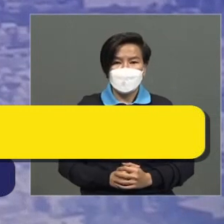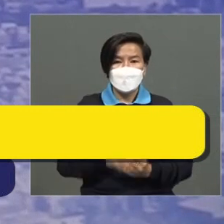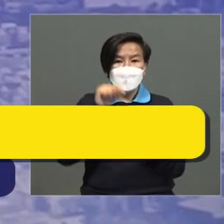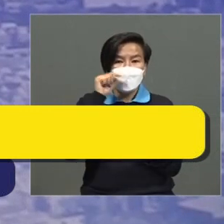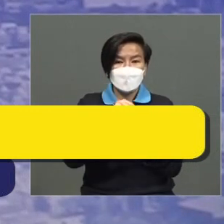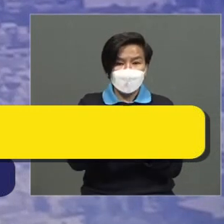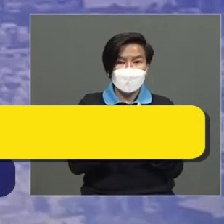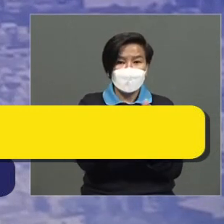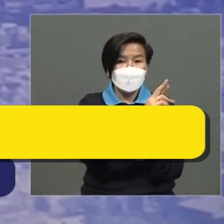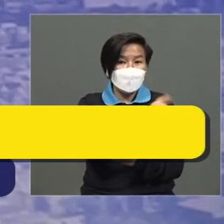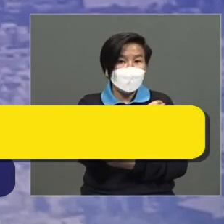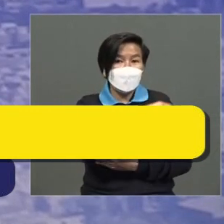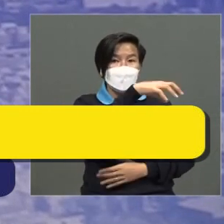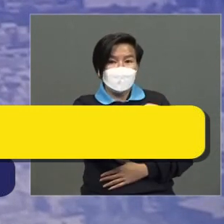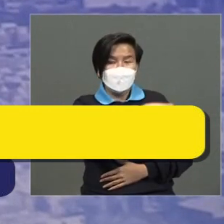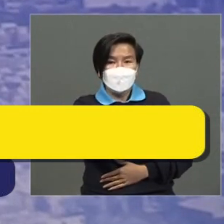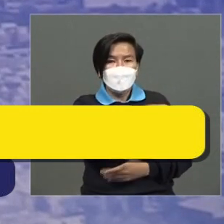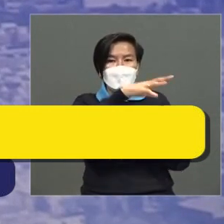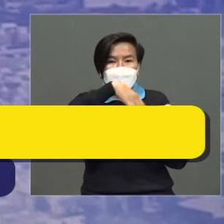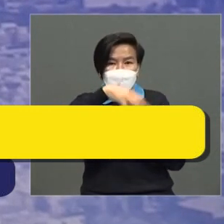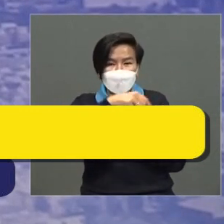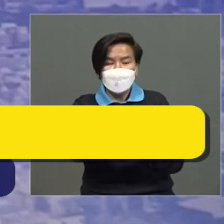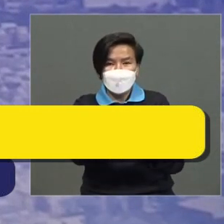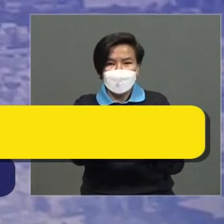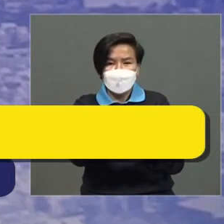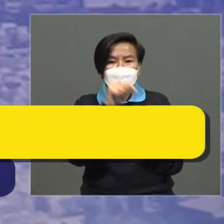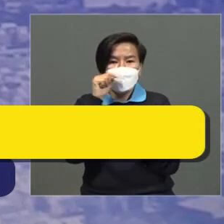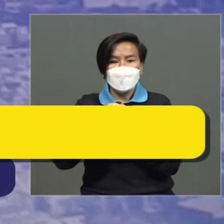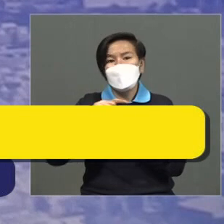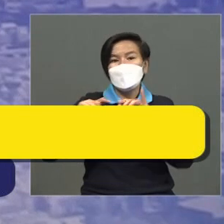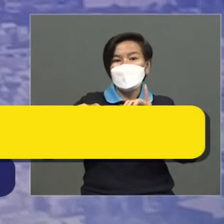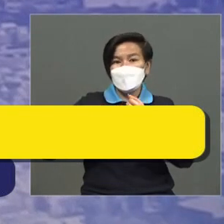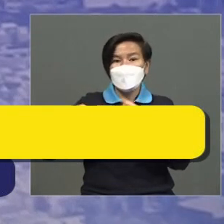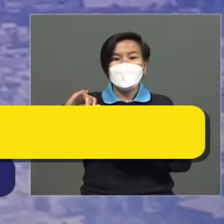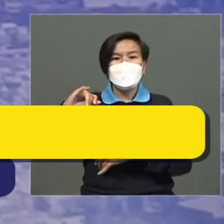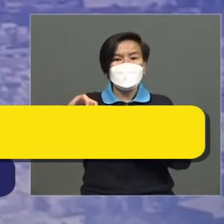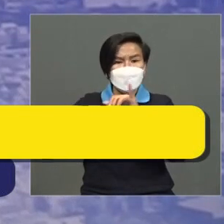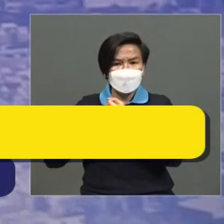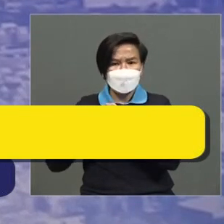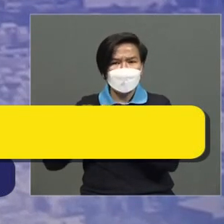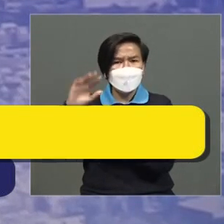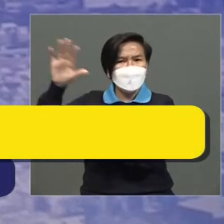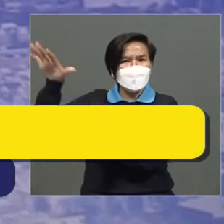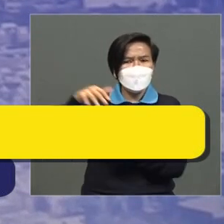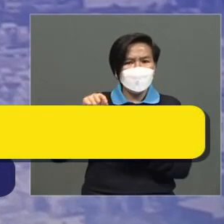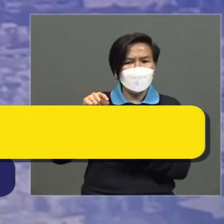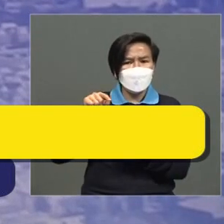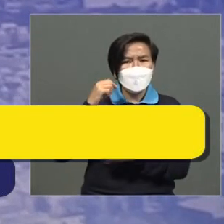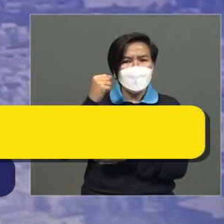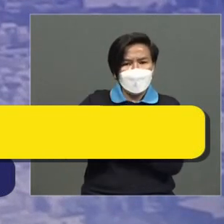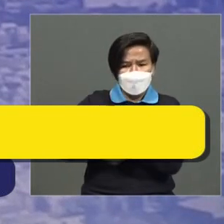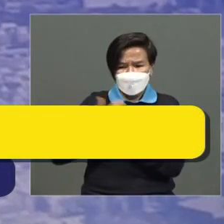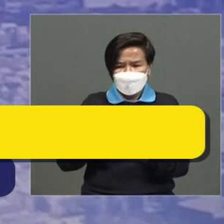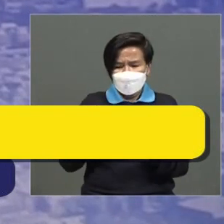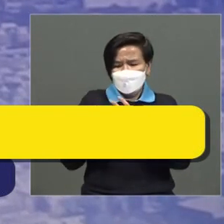สาธารณสุขรายงานไปก่อนหน้านี้ค่ะว่าจอห์นสันแอนด์จอห์นสันนะคะไม่สามารถจัดส่งวัคซีนให้ได้ในไตรมาส 4